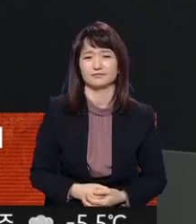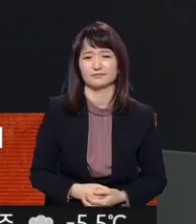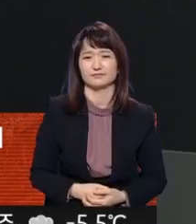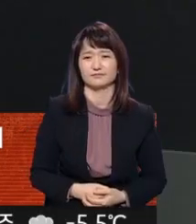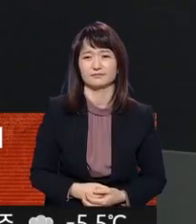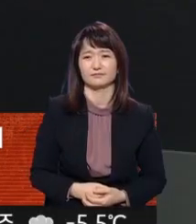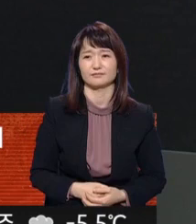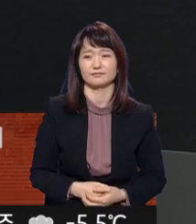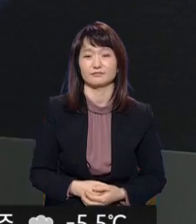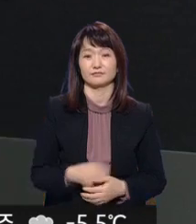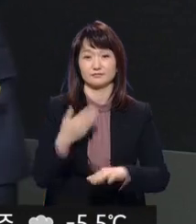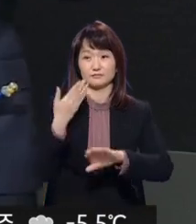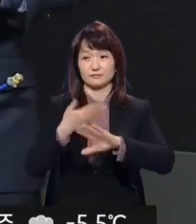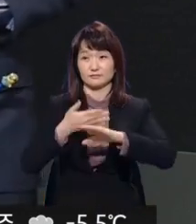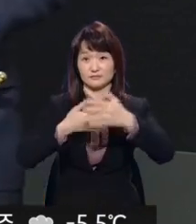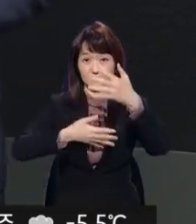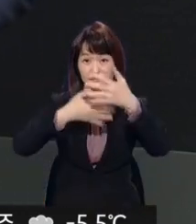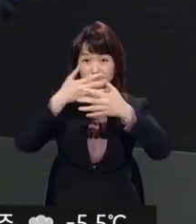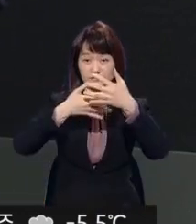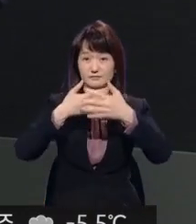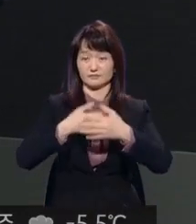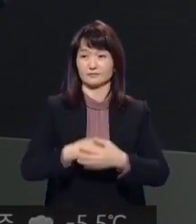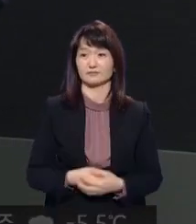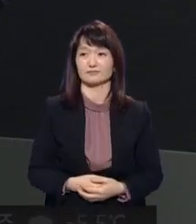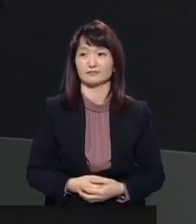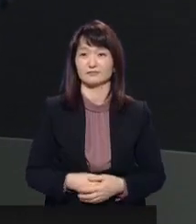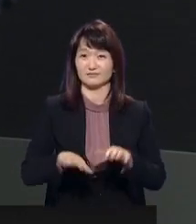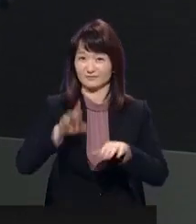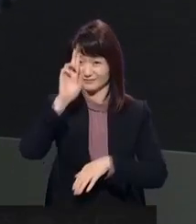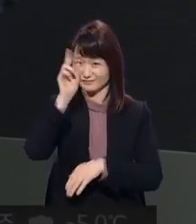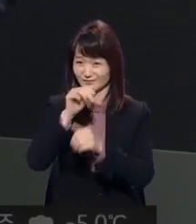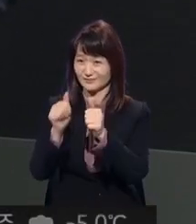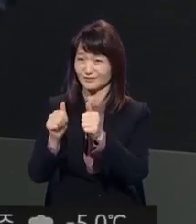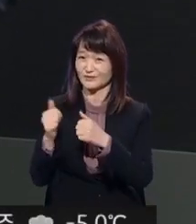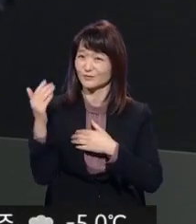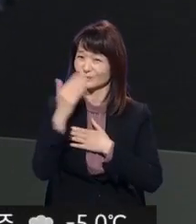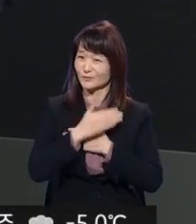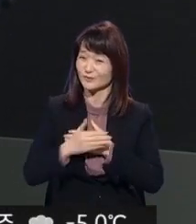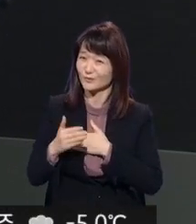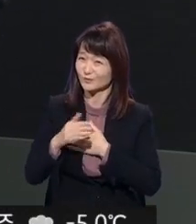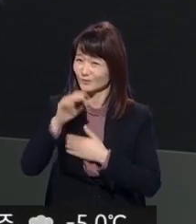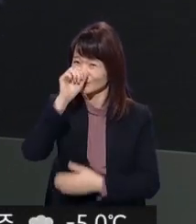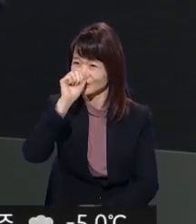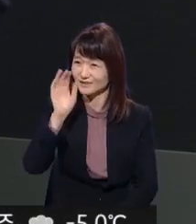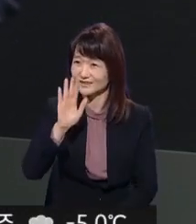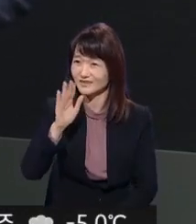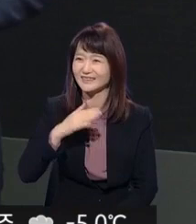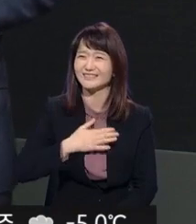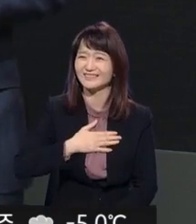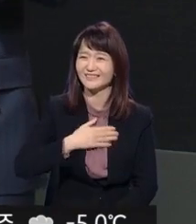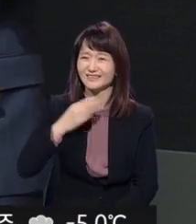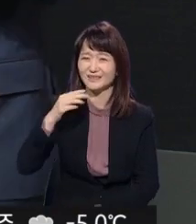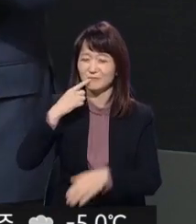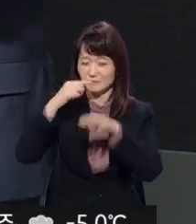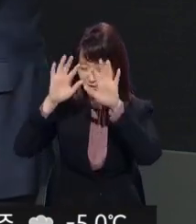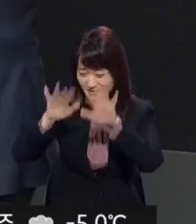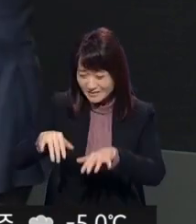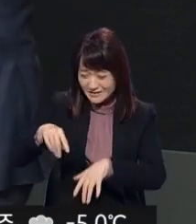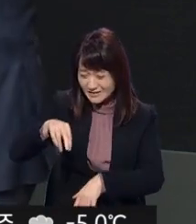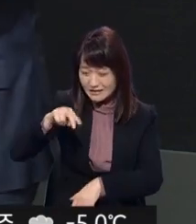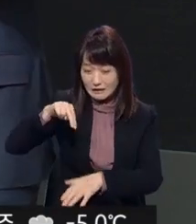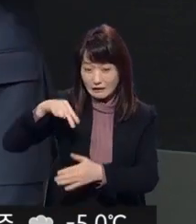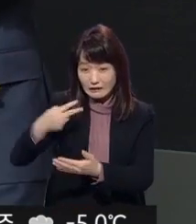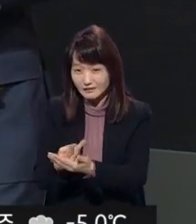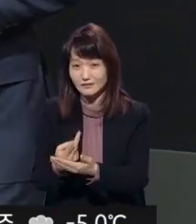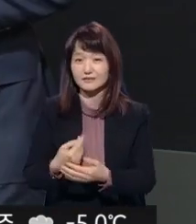자, 또 다른 영상. 오늘 우리 박 변호사님 컨디션이 좀 안 좋으신 것 같아요. 네. 예, 좋습니다. 넘어졌어요. 예. 예. 자, 또 다른